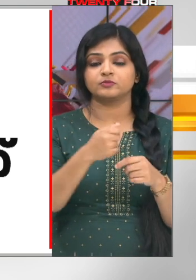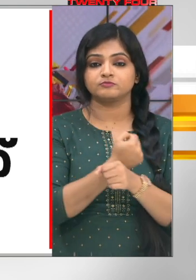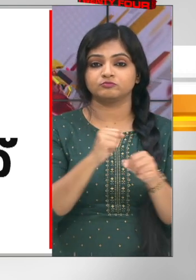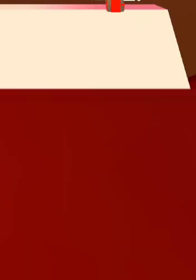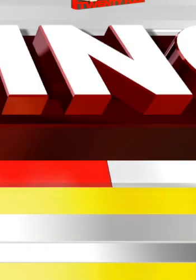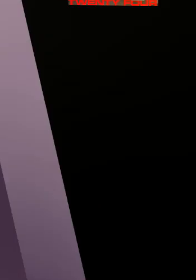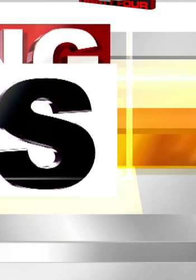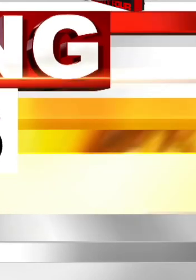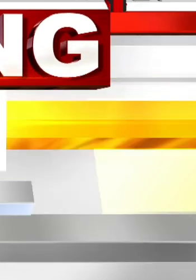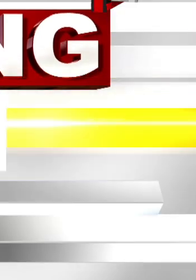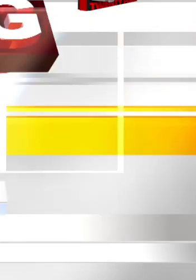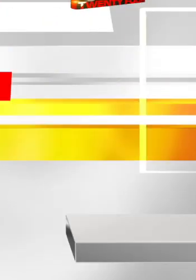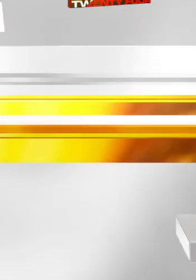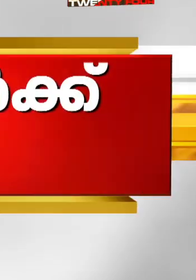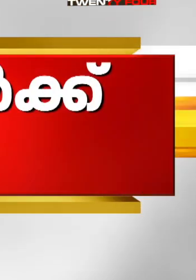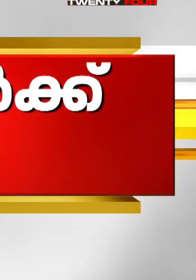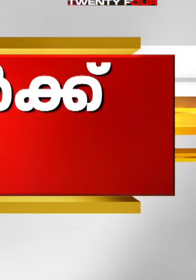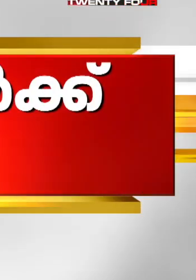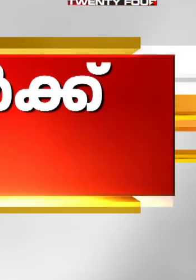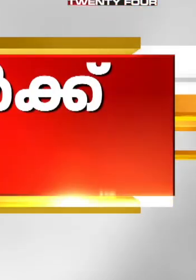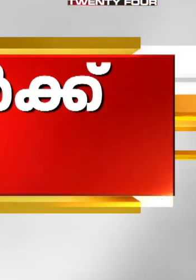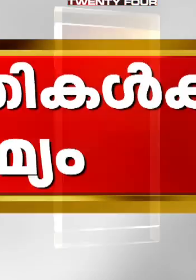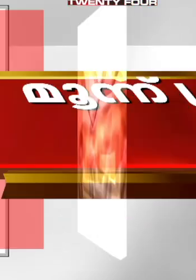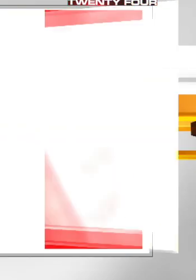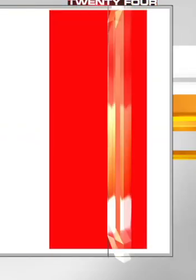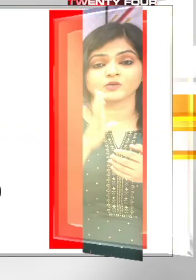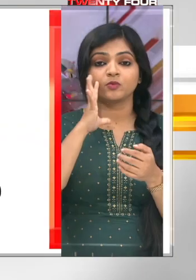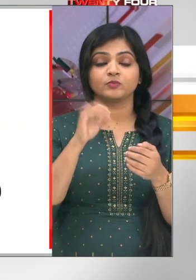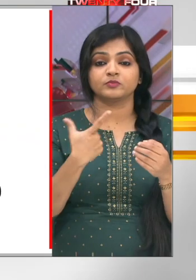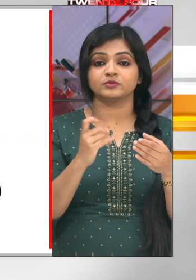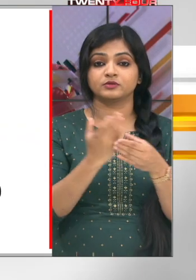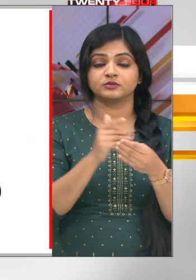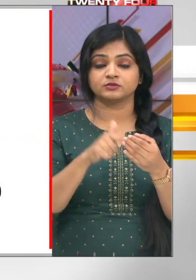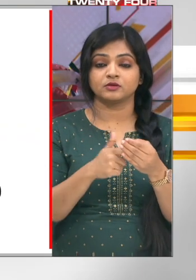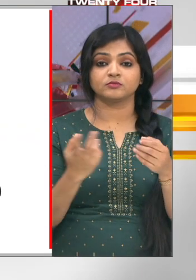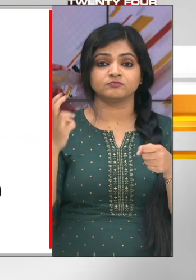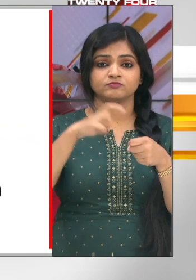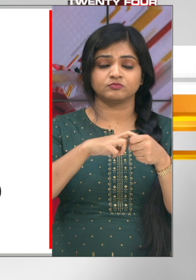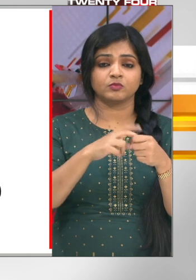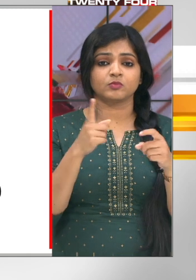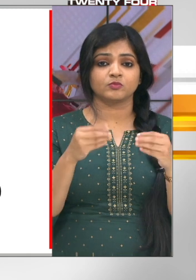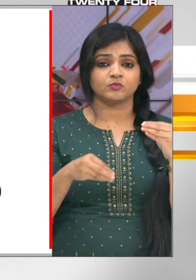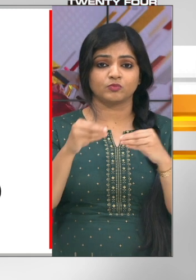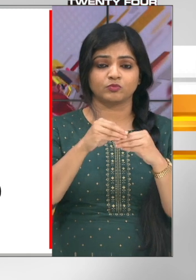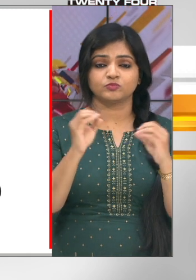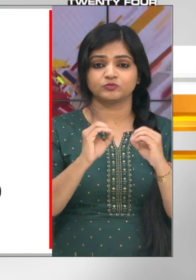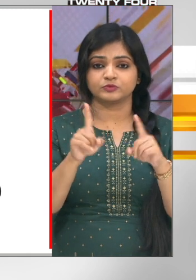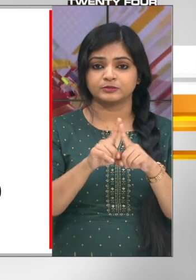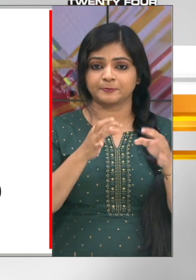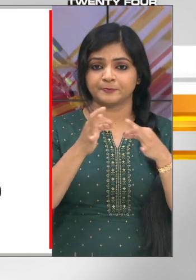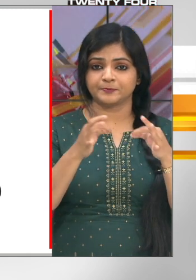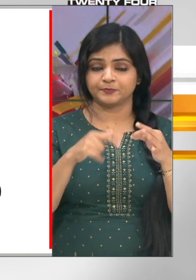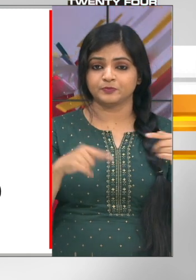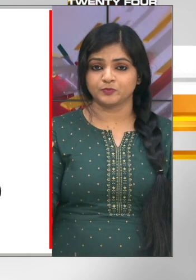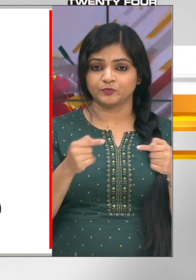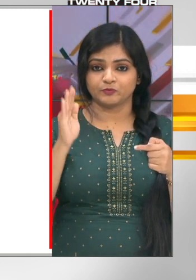ജാമ്യം നൽകിക്കൊണ്ടാണ് ഉത്തരവിട്ടിരിക്കുന്നത് പ്രധാനമായും ഈ കേസിൽ നേരിട്ട് പങ്കാളിത്തം ഇല്ല എന്നുള്ള ഇവരുടെ വാദമാണ് അന്വേഷണ സംഘത്തിന്